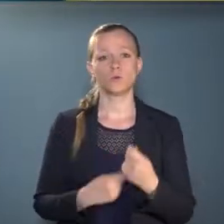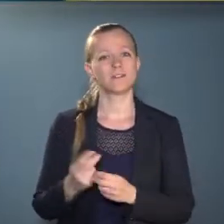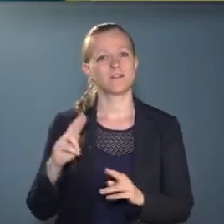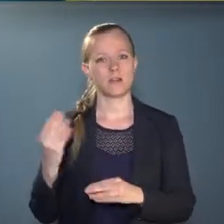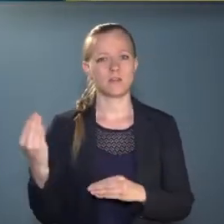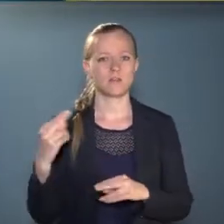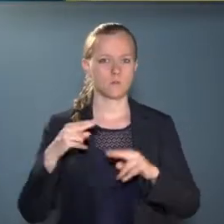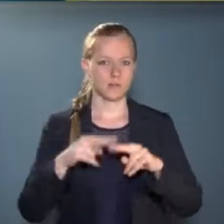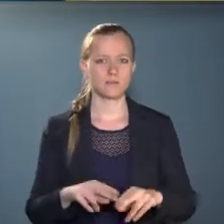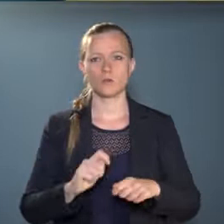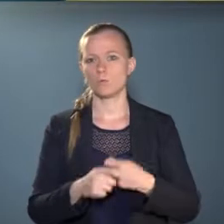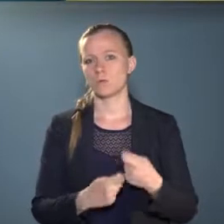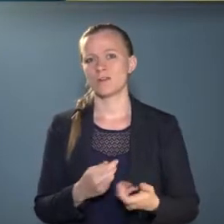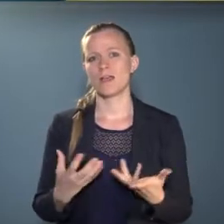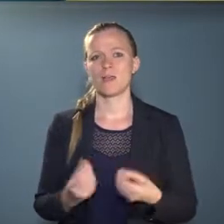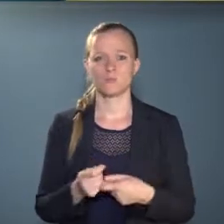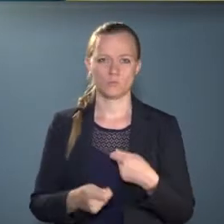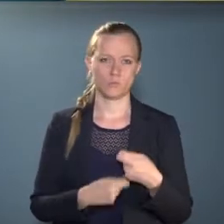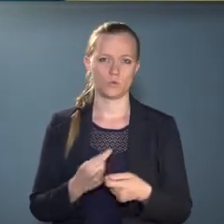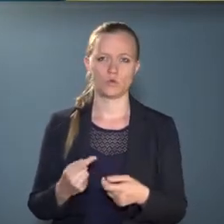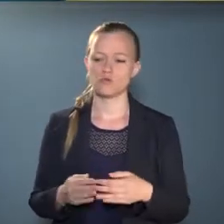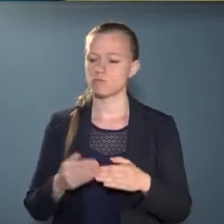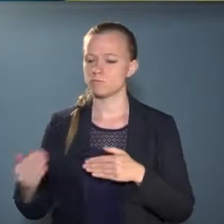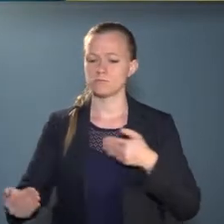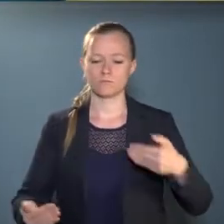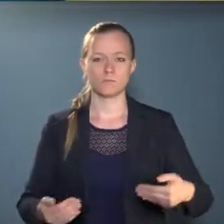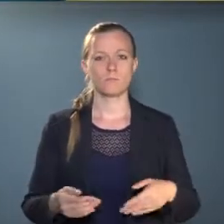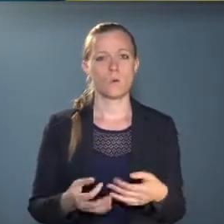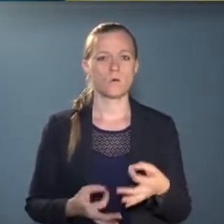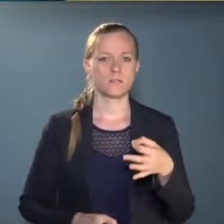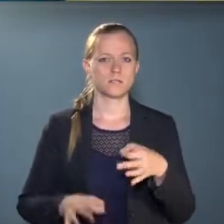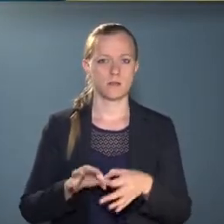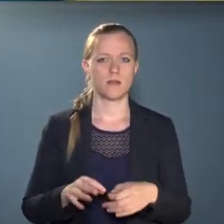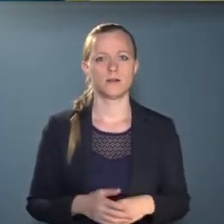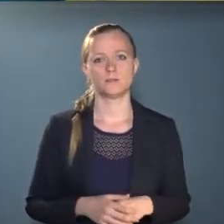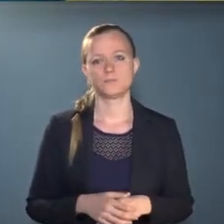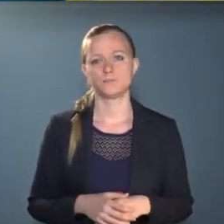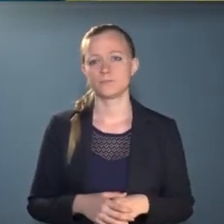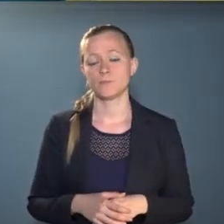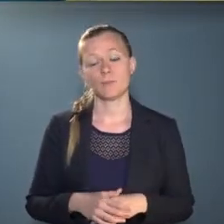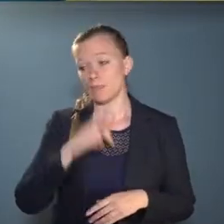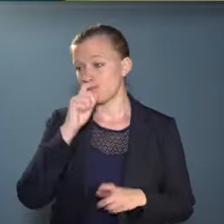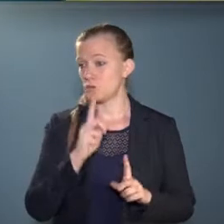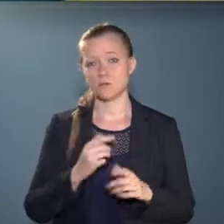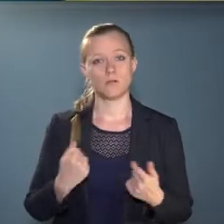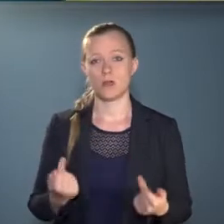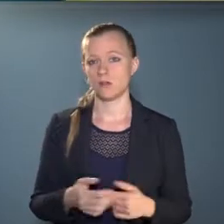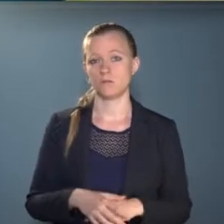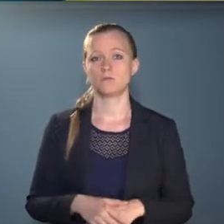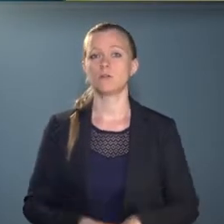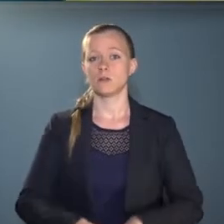jelzőrendszerünk, jól működik az együttműködés a környező országokkal. Én azt gondolom, hogy nem állunk rosszul, és